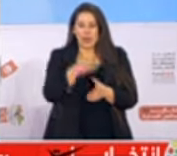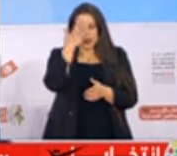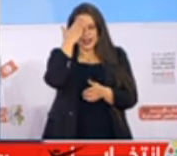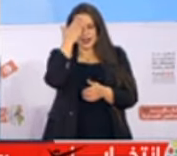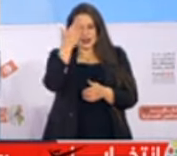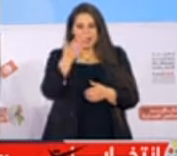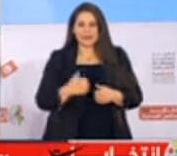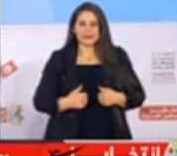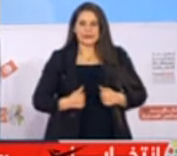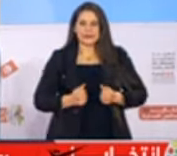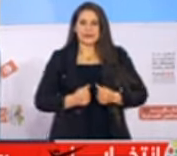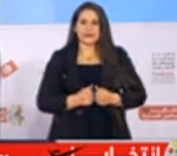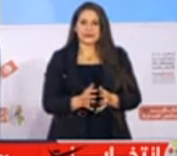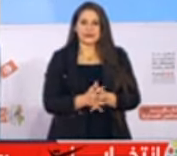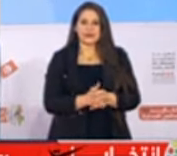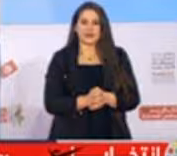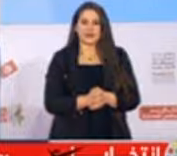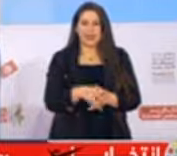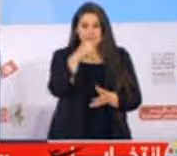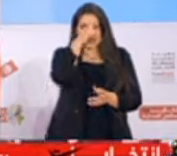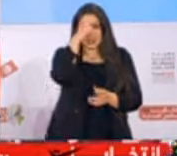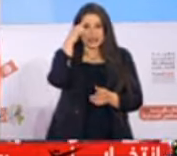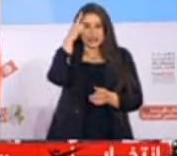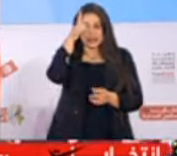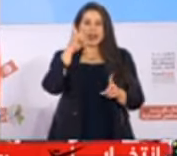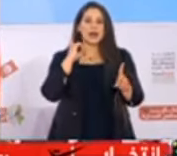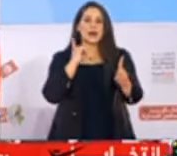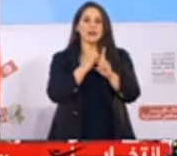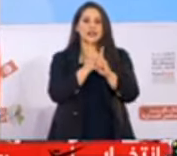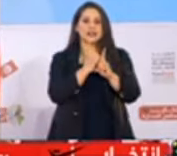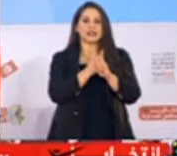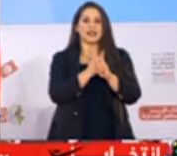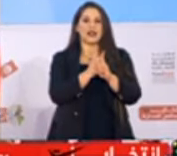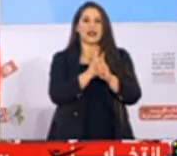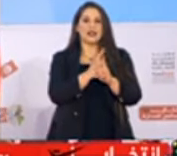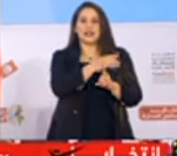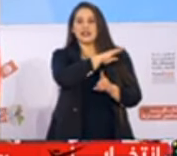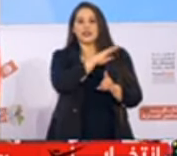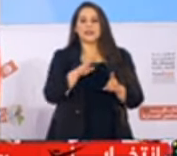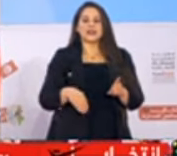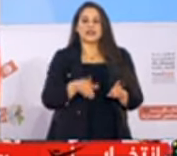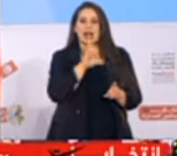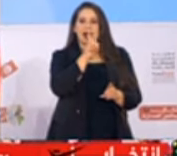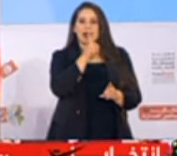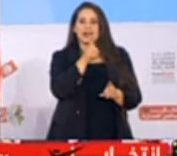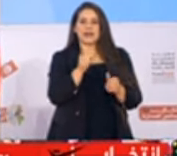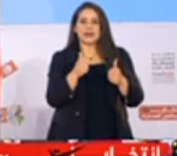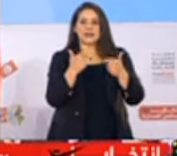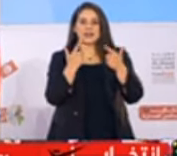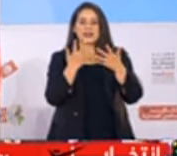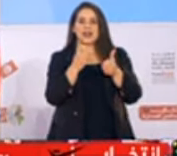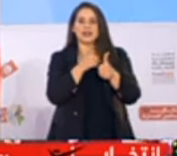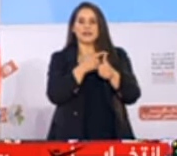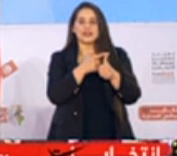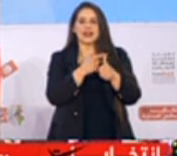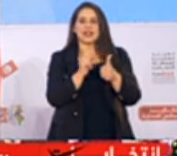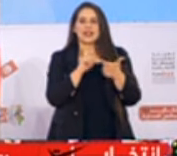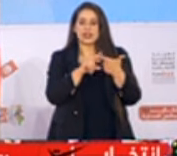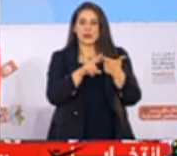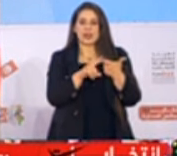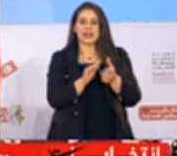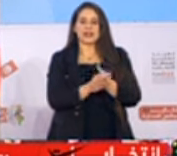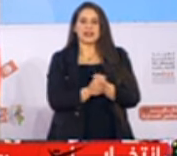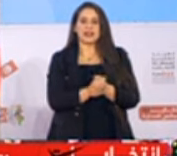وشكرا. إذا إن شاء الله مش يكون عندنا لقاء أخير للإعلان على النتائج الأولية للدور الثاني،